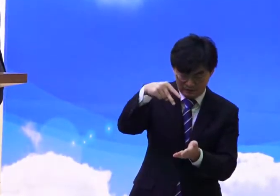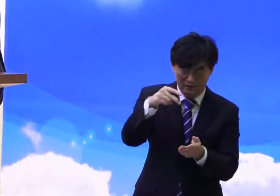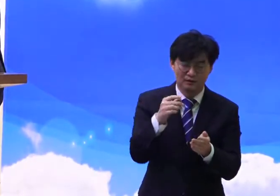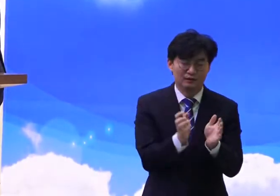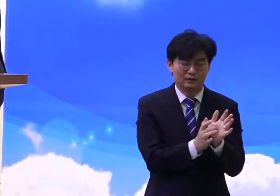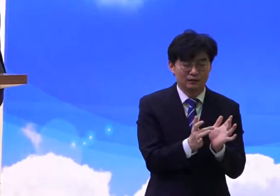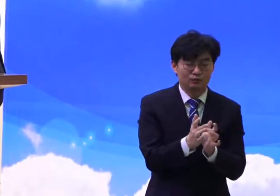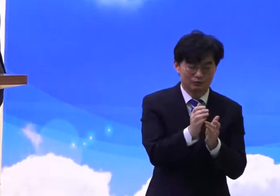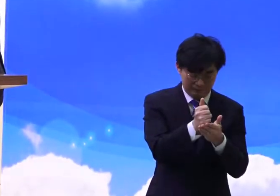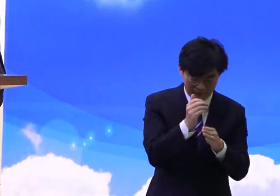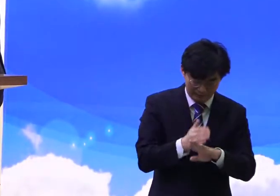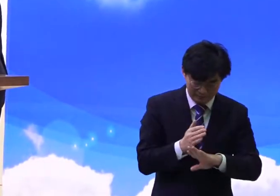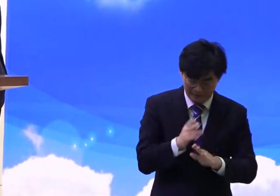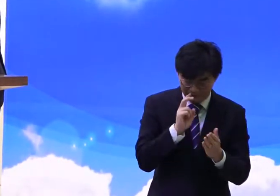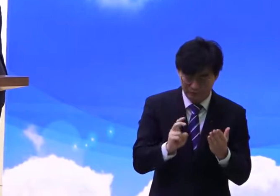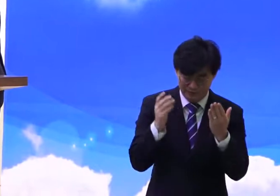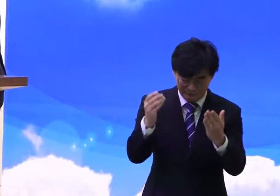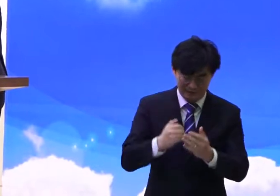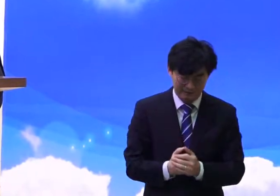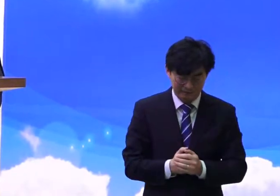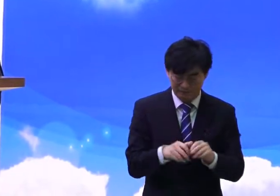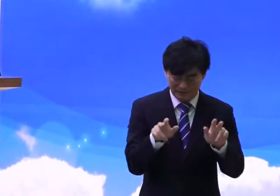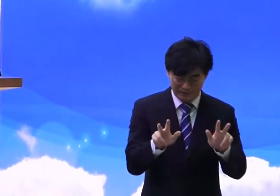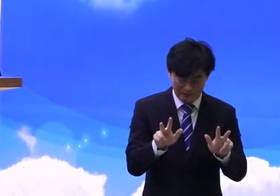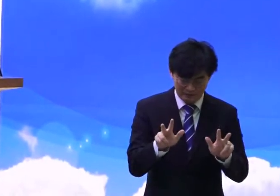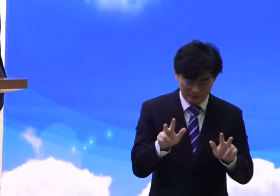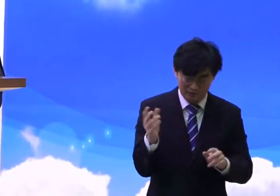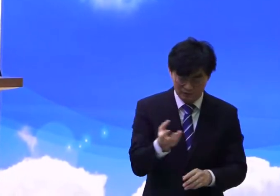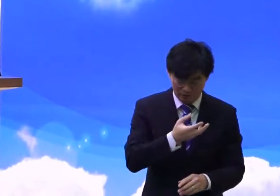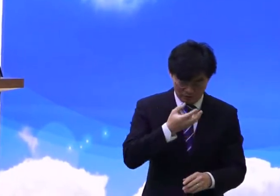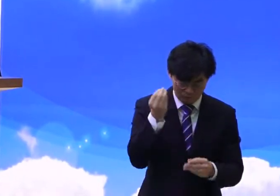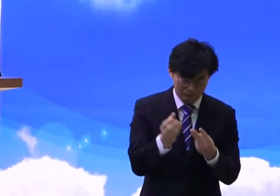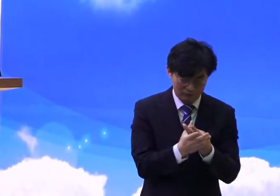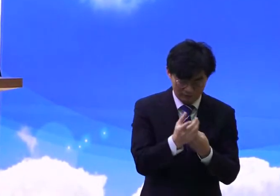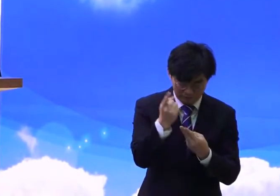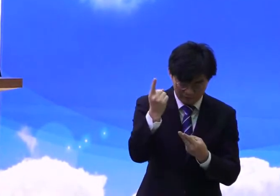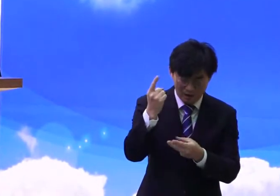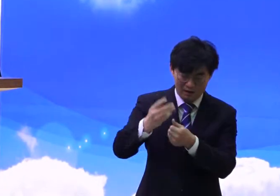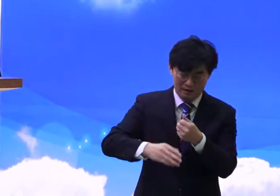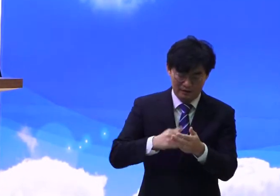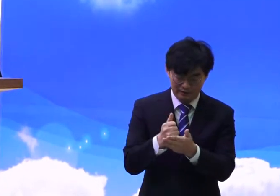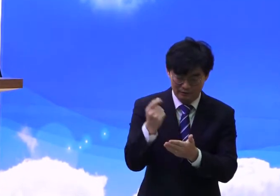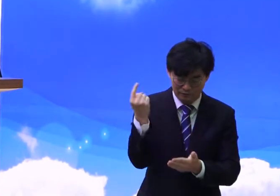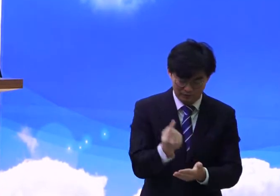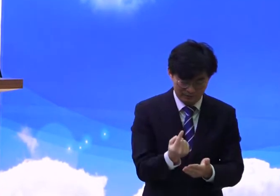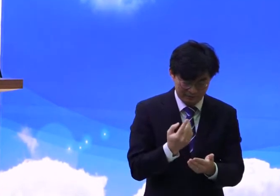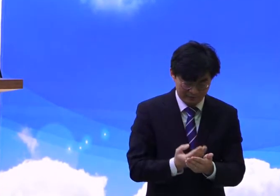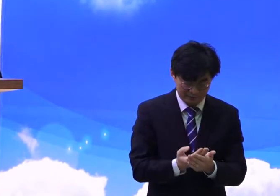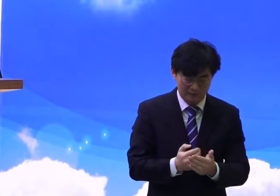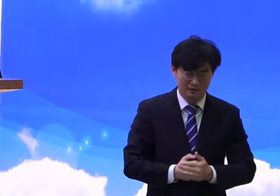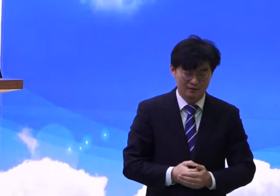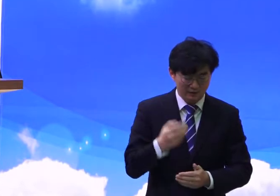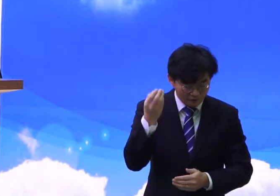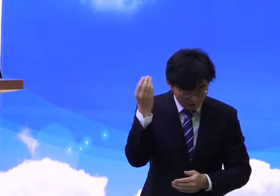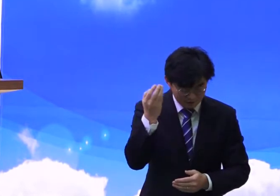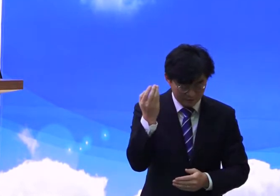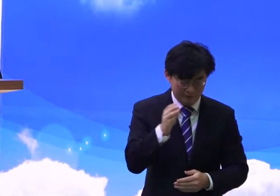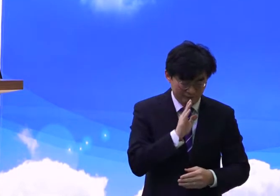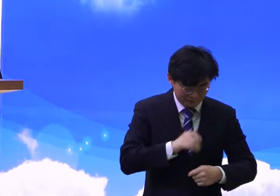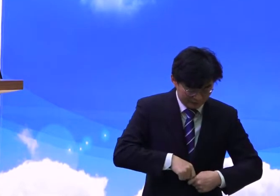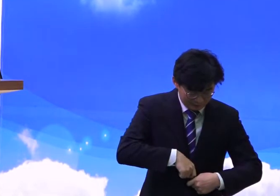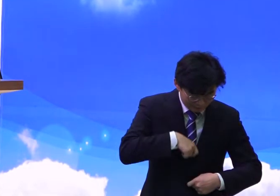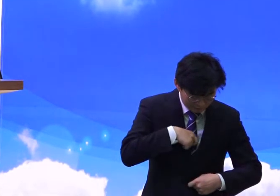찬송을 올려드립니다. 이 시간 성삼위 하나님 임재하여 주셔서 영과 진리로